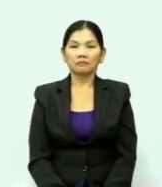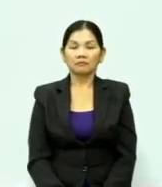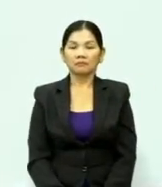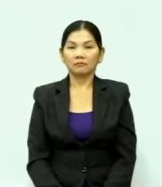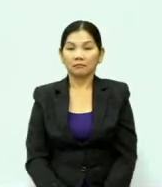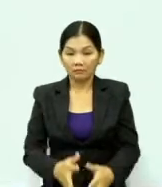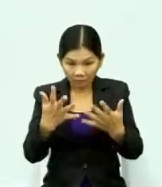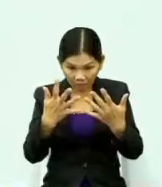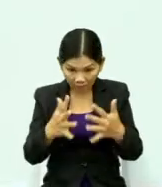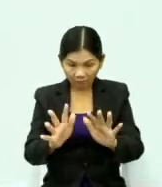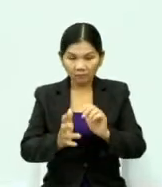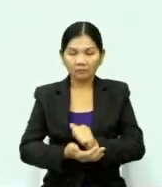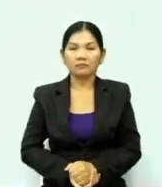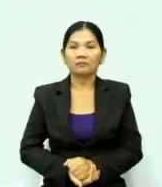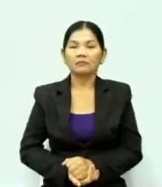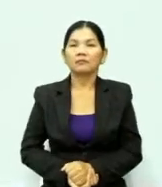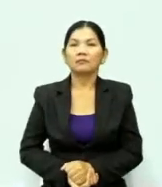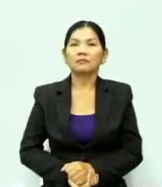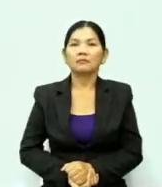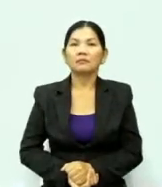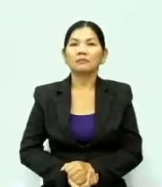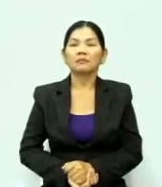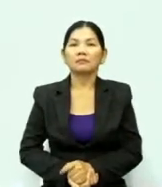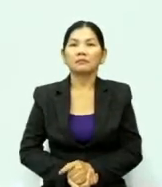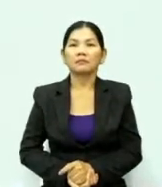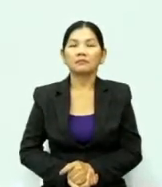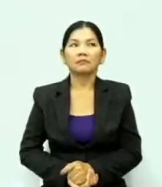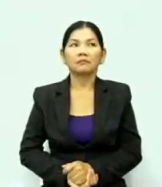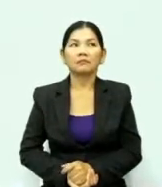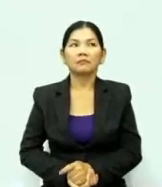rồi rồi hai đi nơi con